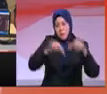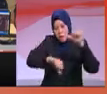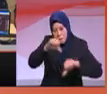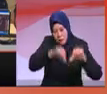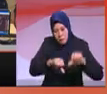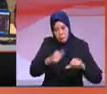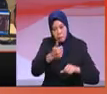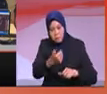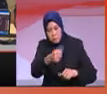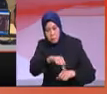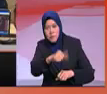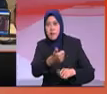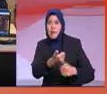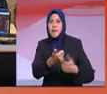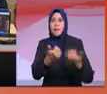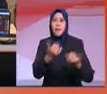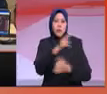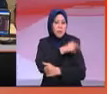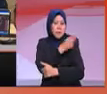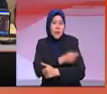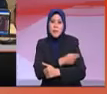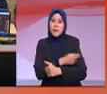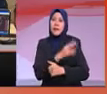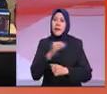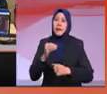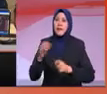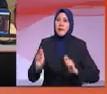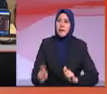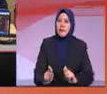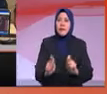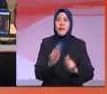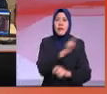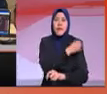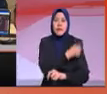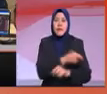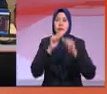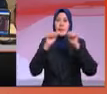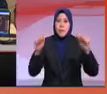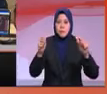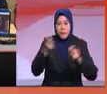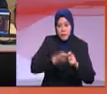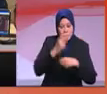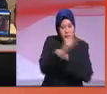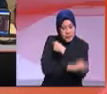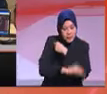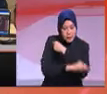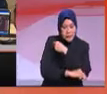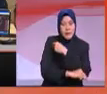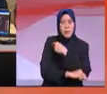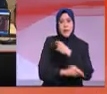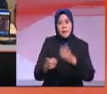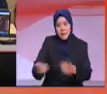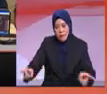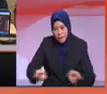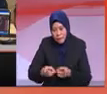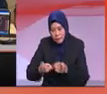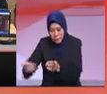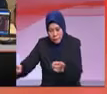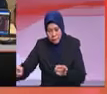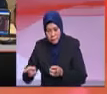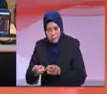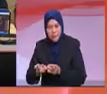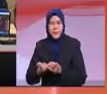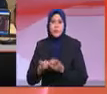makmal, keupayaan hospital dan juga tindakan kesihatan awam. Untuk setiap negeri, setiap daerah, setiap mukim, tindakan kita